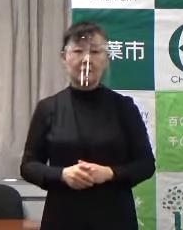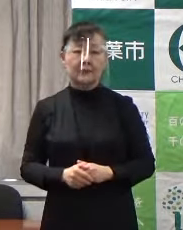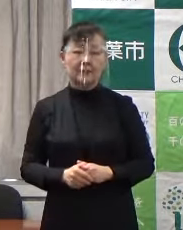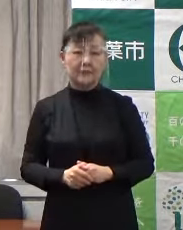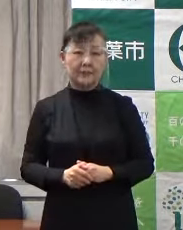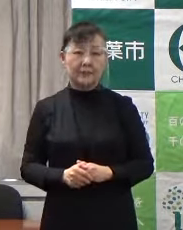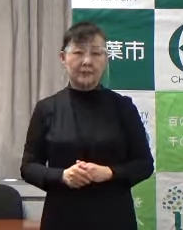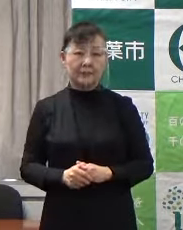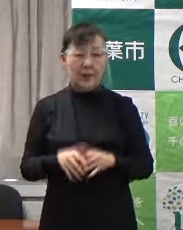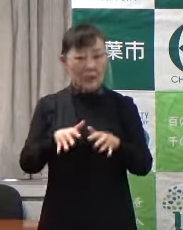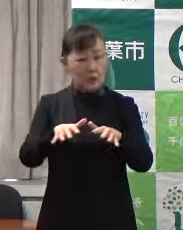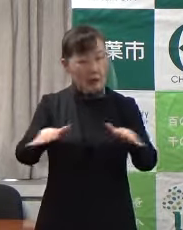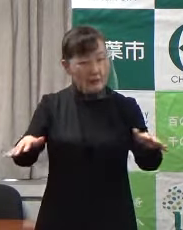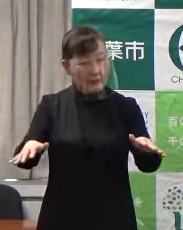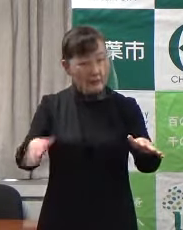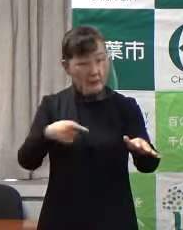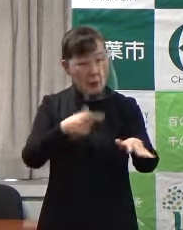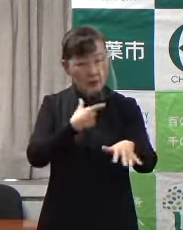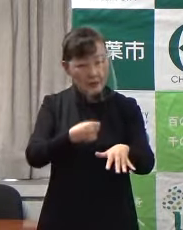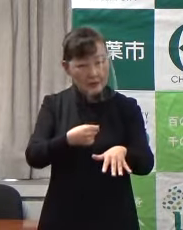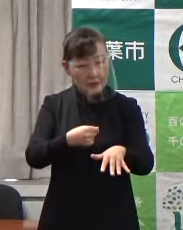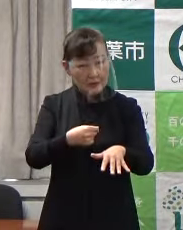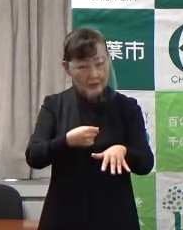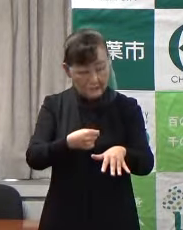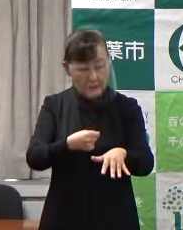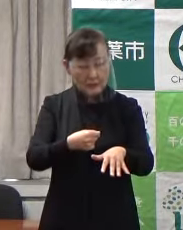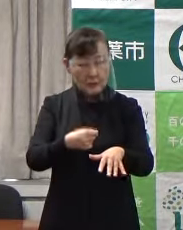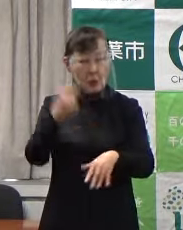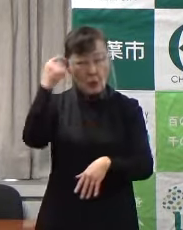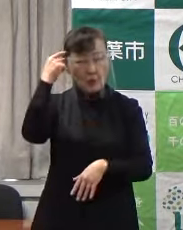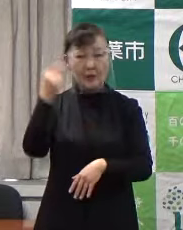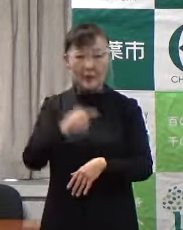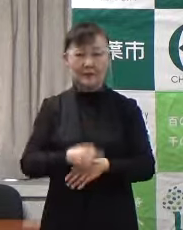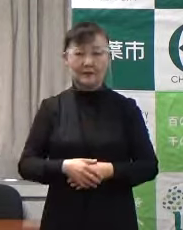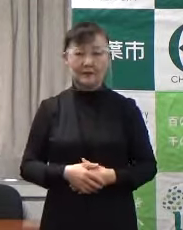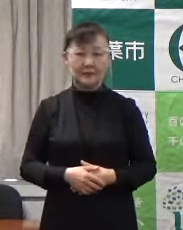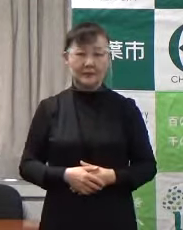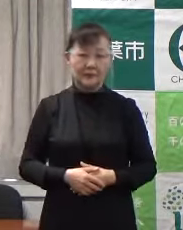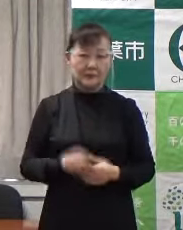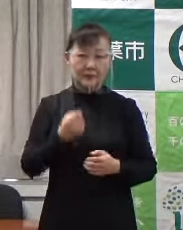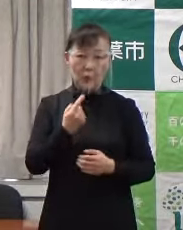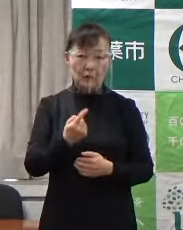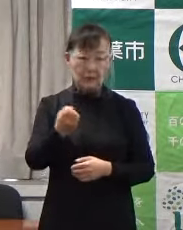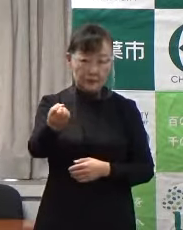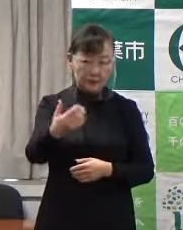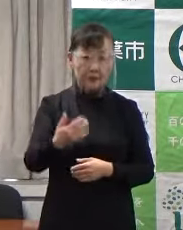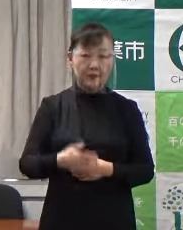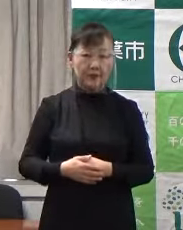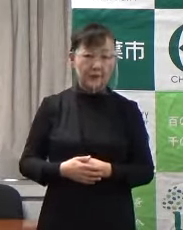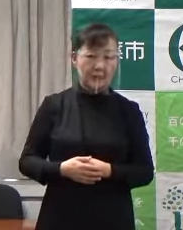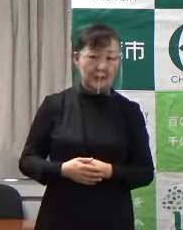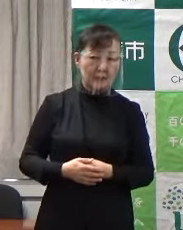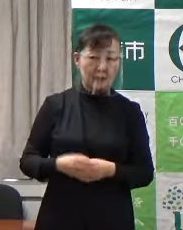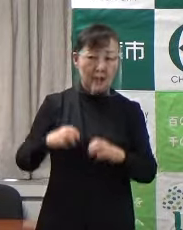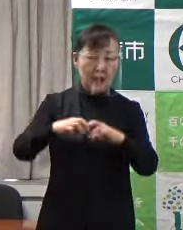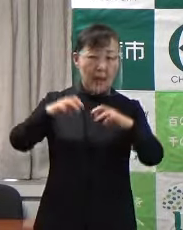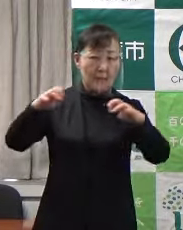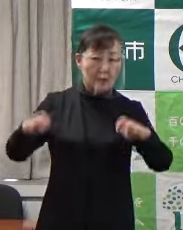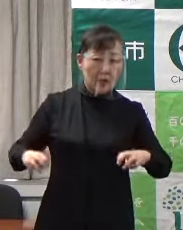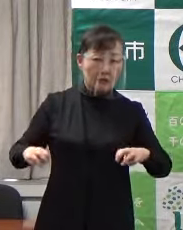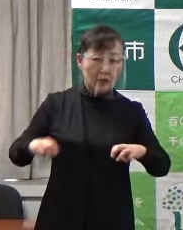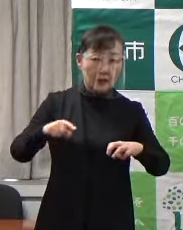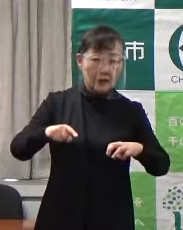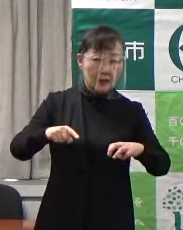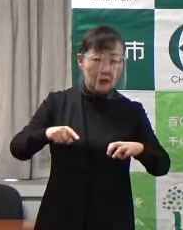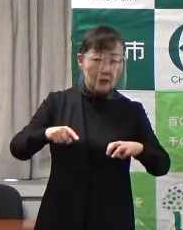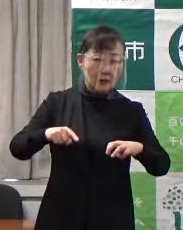まあ、広がっていってほしいなというふうに思ってます。 あともう一点なんですが、先日幕張新駅の関係で、